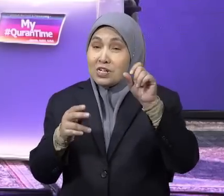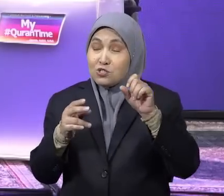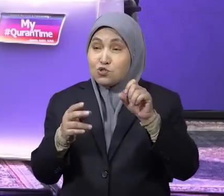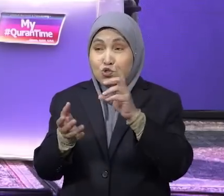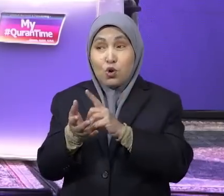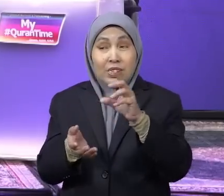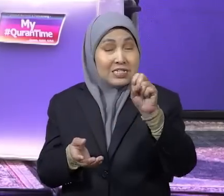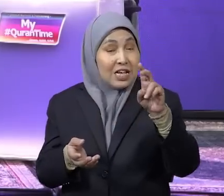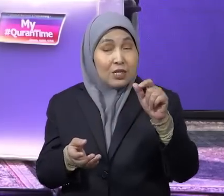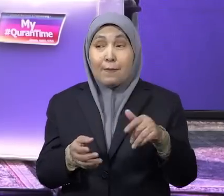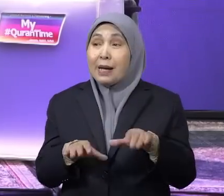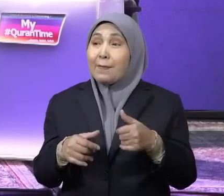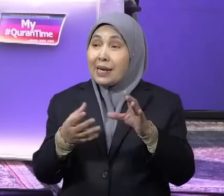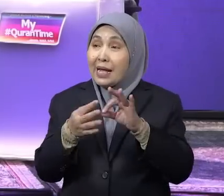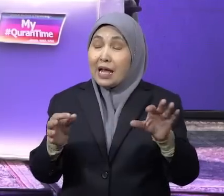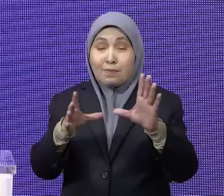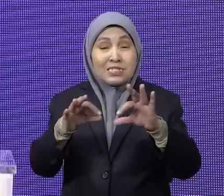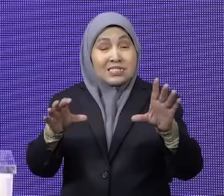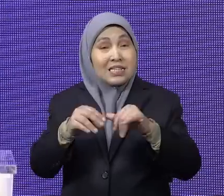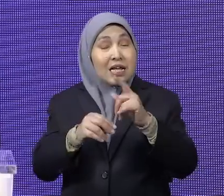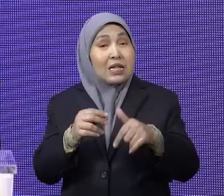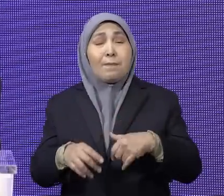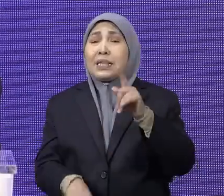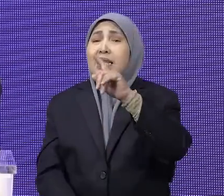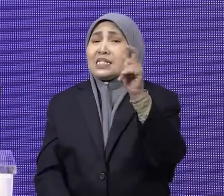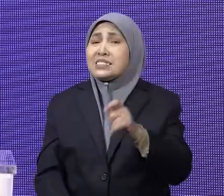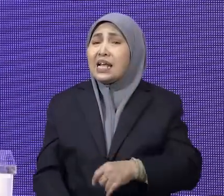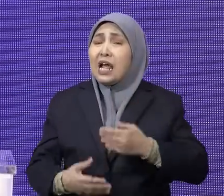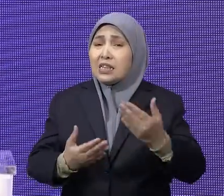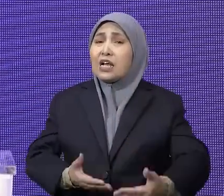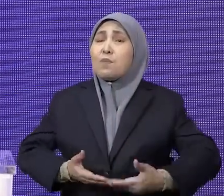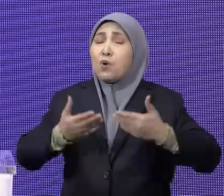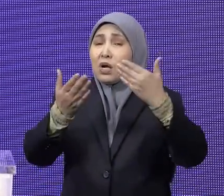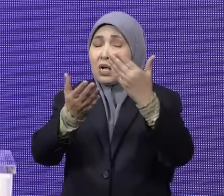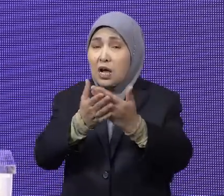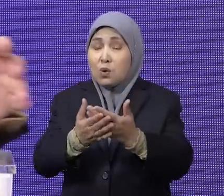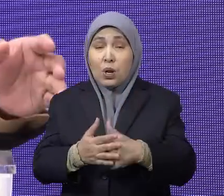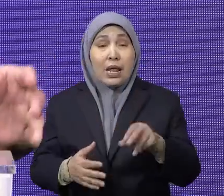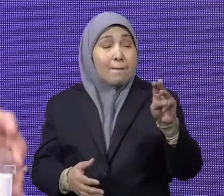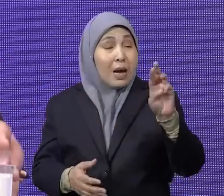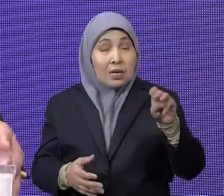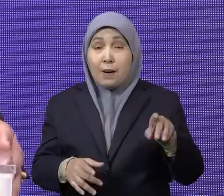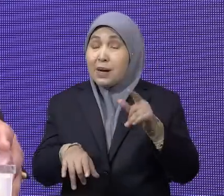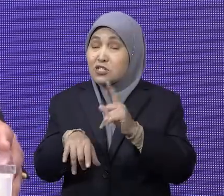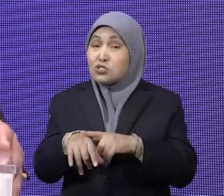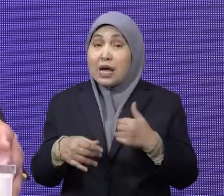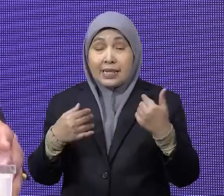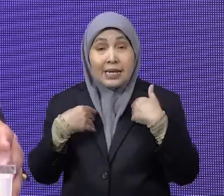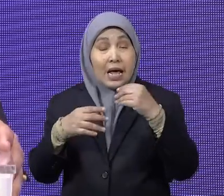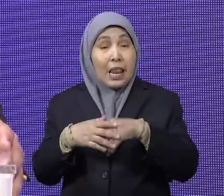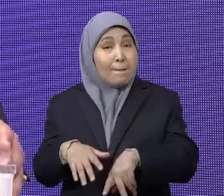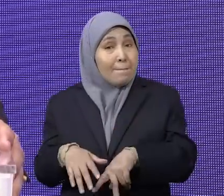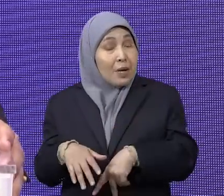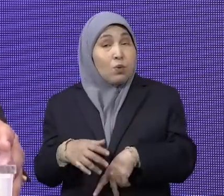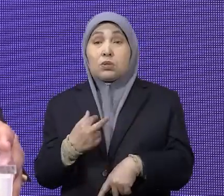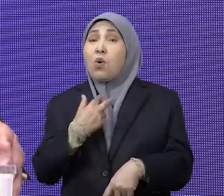kita lihat bagaimana ayat yang menceritakan tentang pertanyaan yang dikemukakan oleh Maryam saat ketika mana berada dalam perutnya